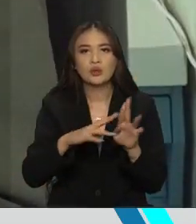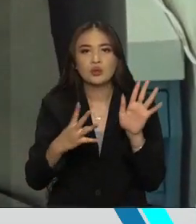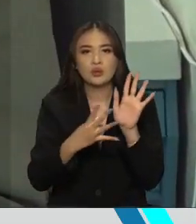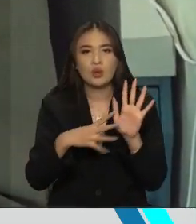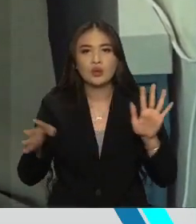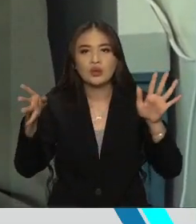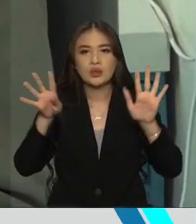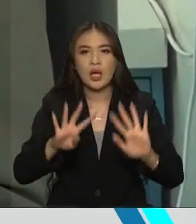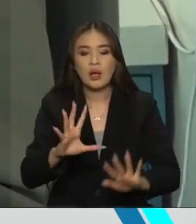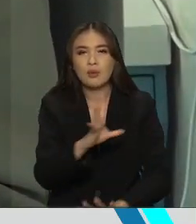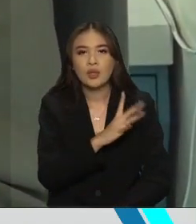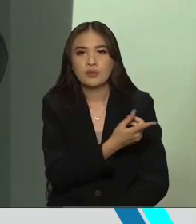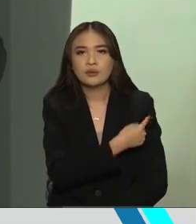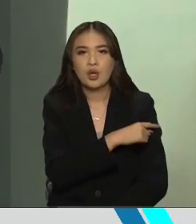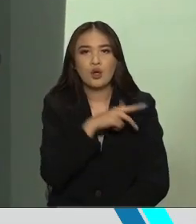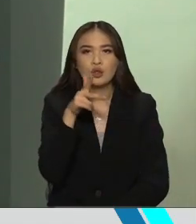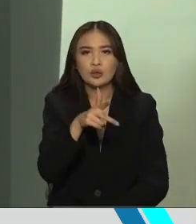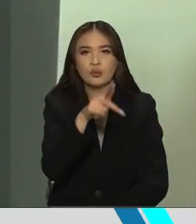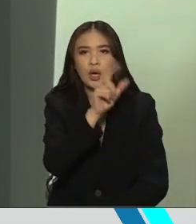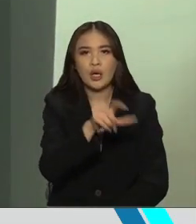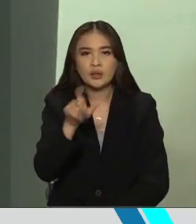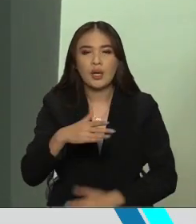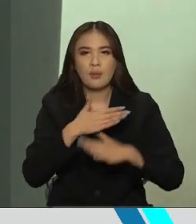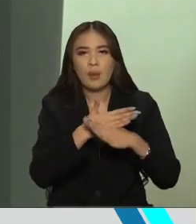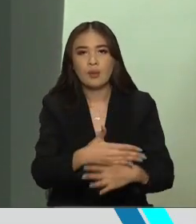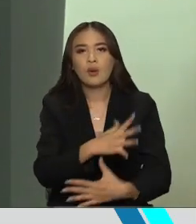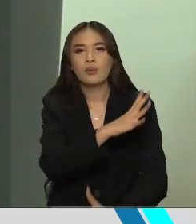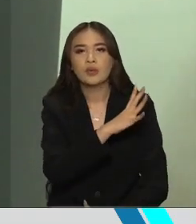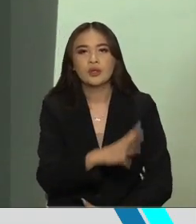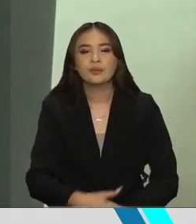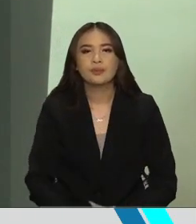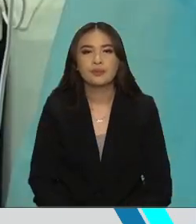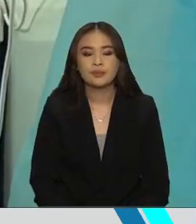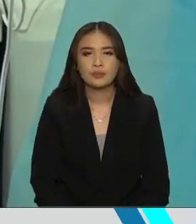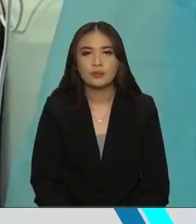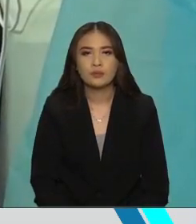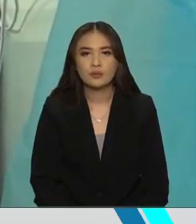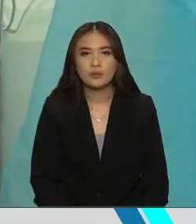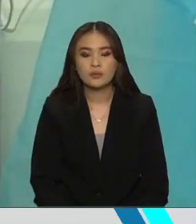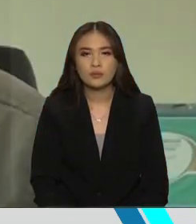аймағын аралап, дәрігерлер 3 мыңнан аса адамға қызмет көрсетті.